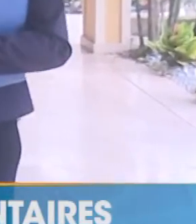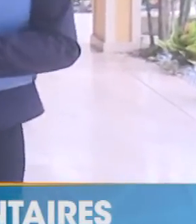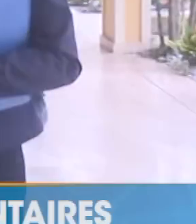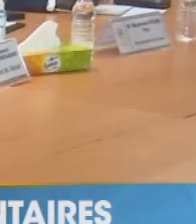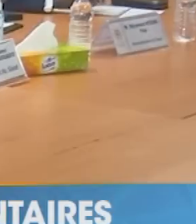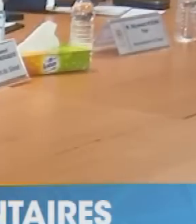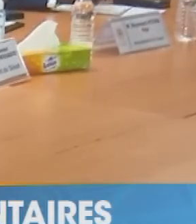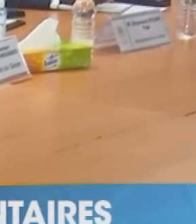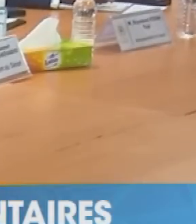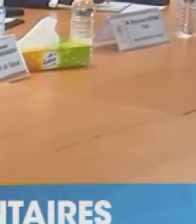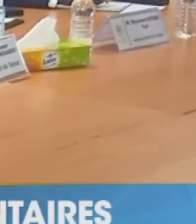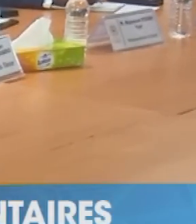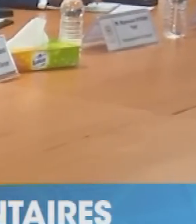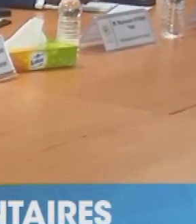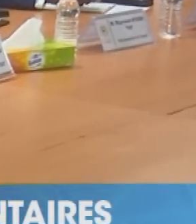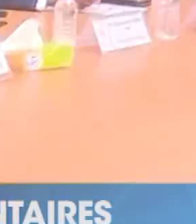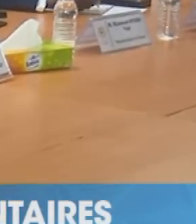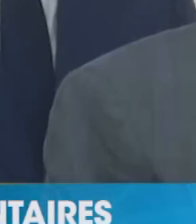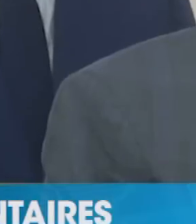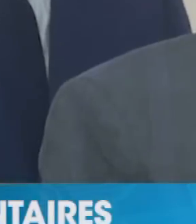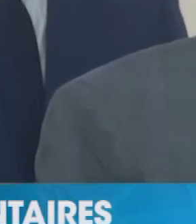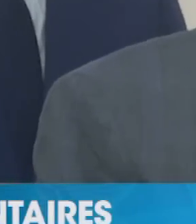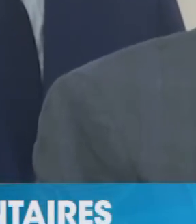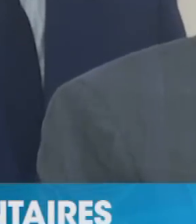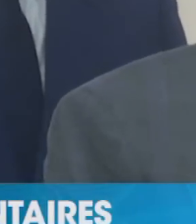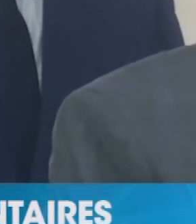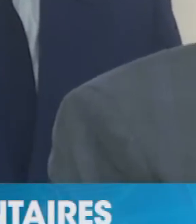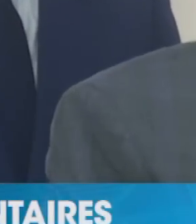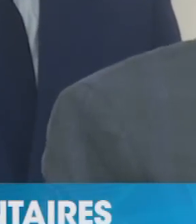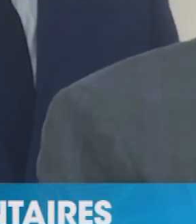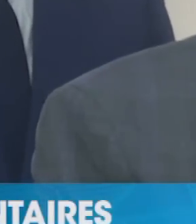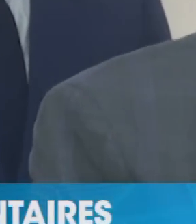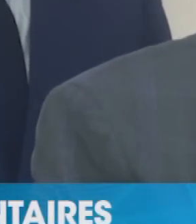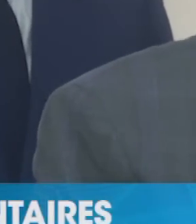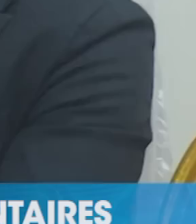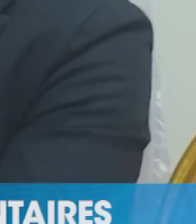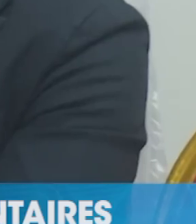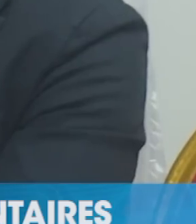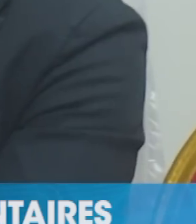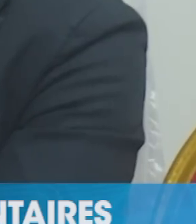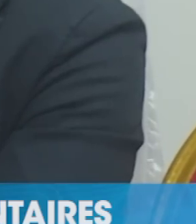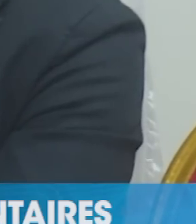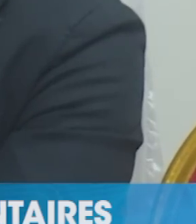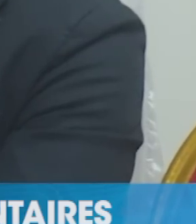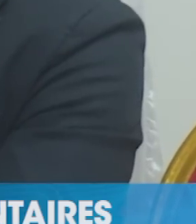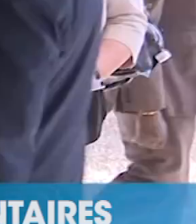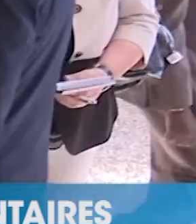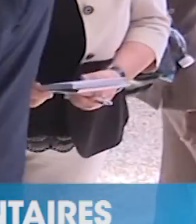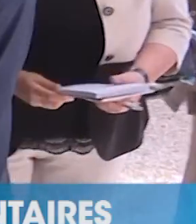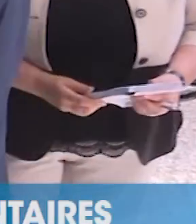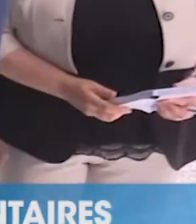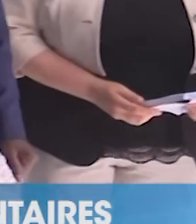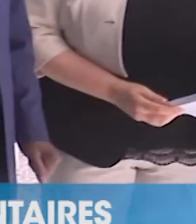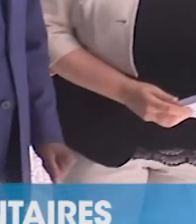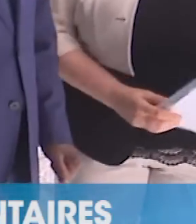une délégation de parlementaires allemands a eu des échanges avec le président du Sénat, Oussou Kouadio-Jeannot. Le renforcement de la coopération parlementaire, la